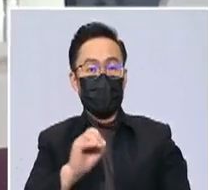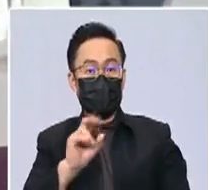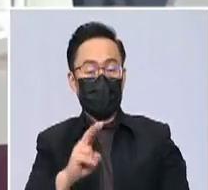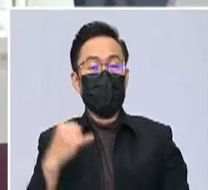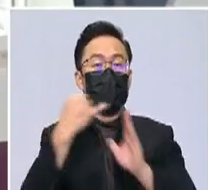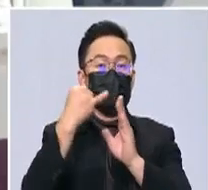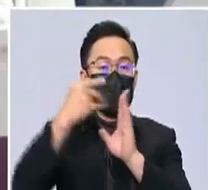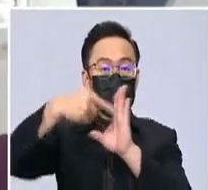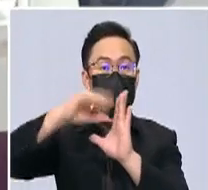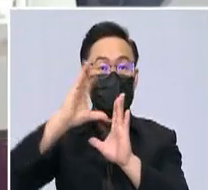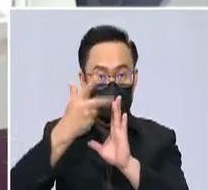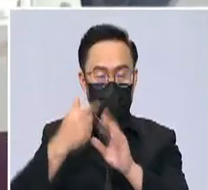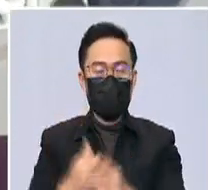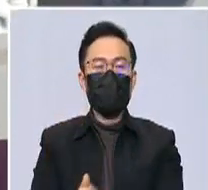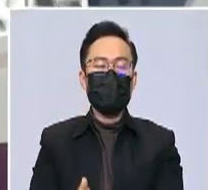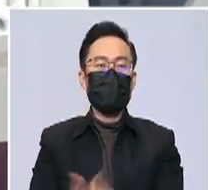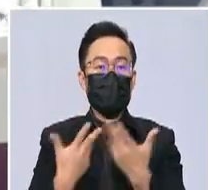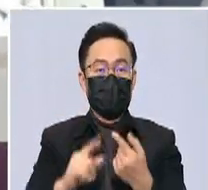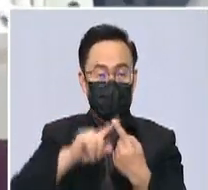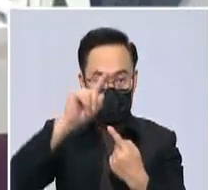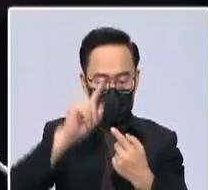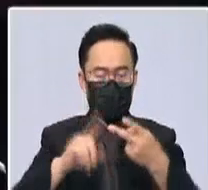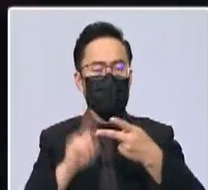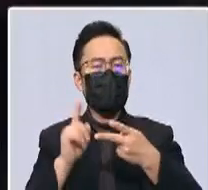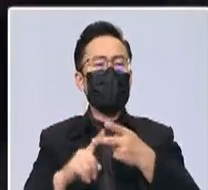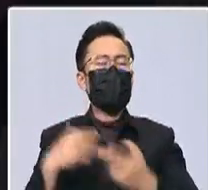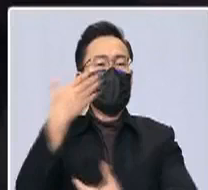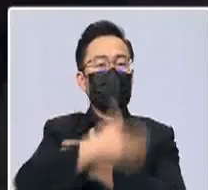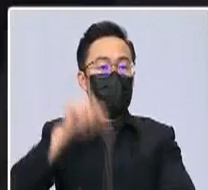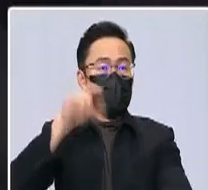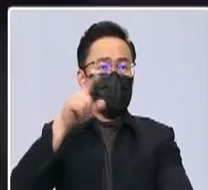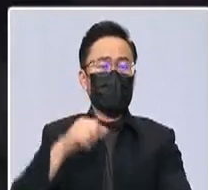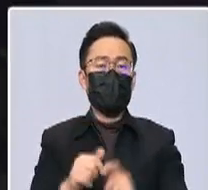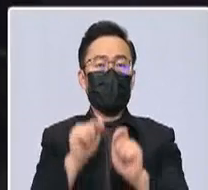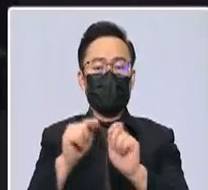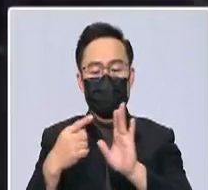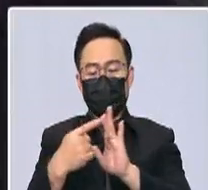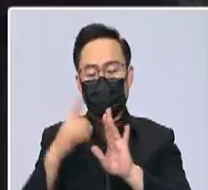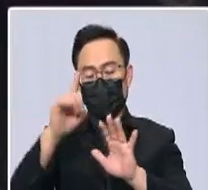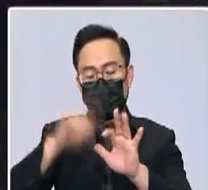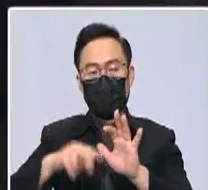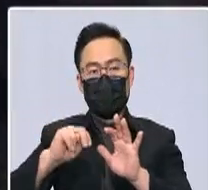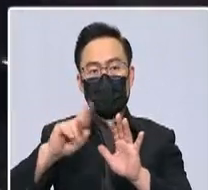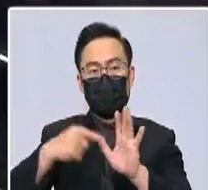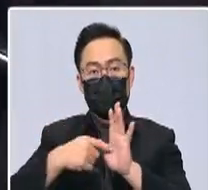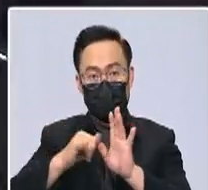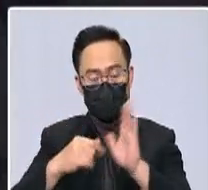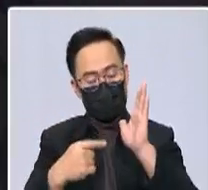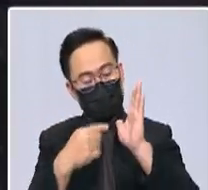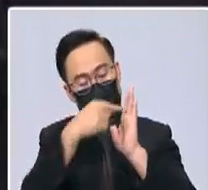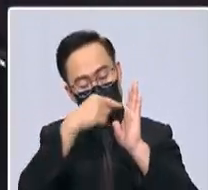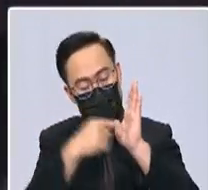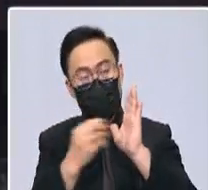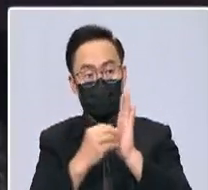กค่ะและมีขบวนรถเร็วที่112ต้นทางจากสถานีเด่นชัยปลายทางกรุงเทพมีประชาชนชาวพิจิตรมาใช้บ